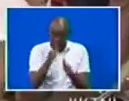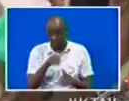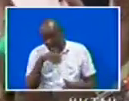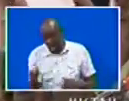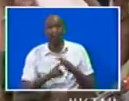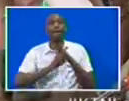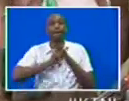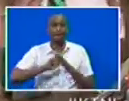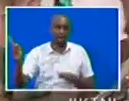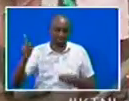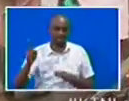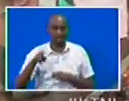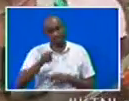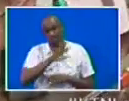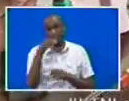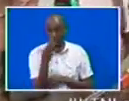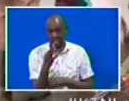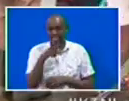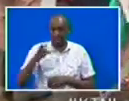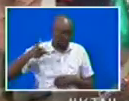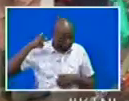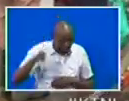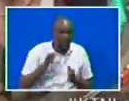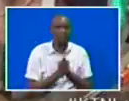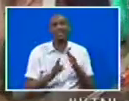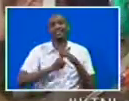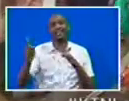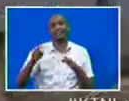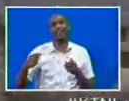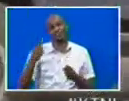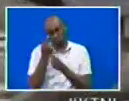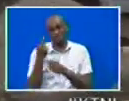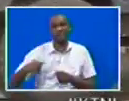hivyo alifanikiwa kutoroka akiwa na majeraha ya risasi mwilini.